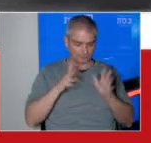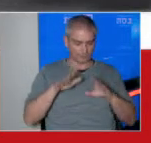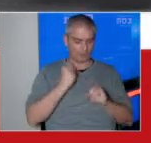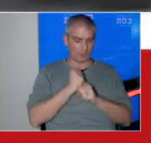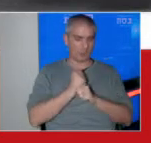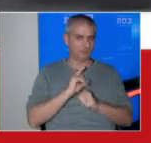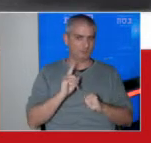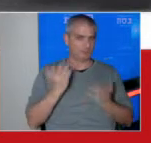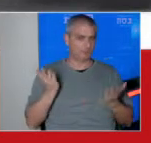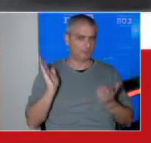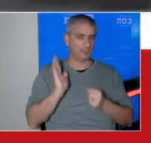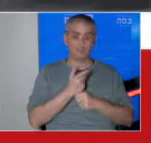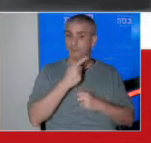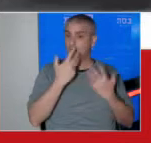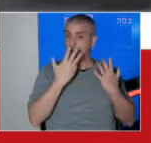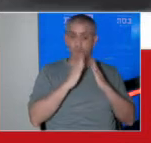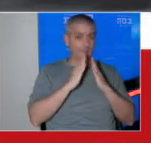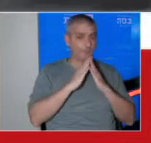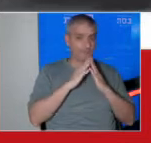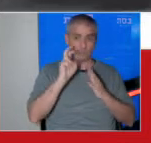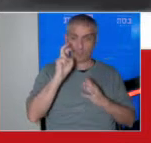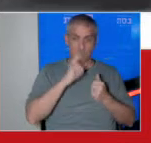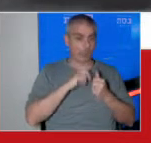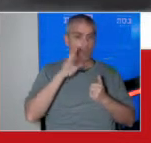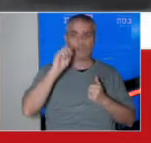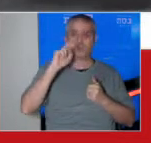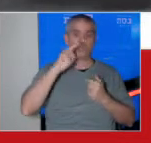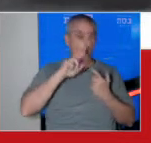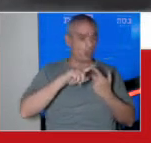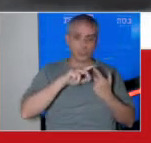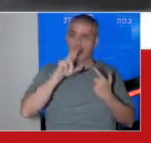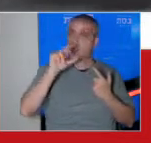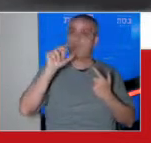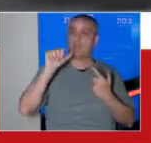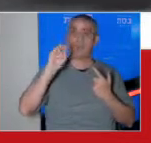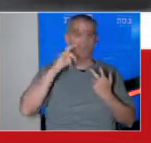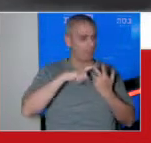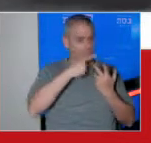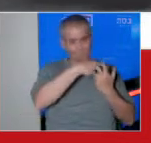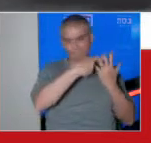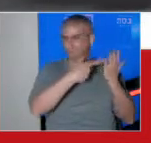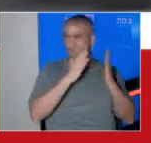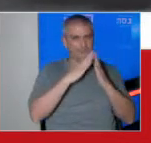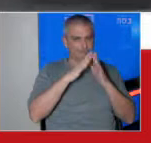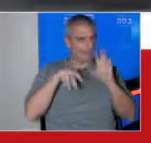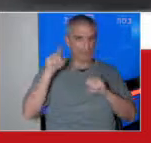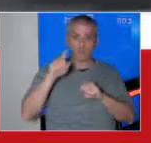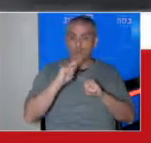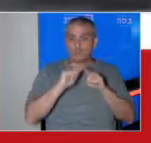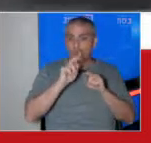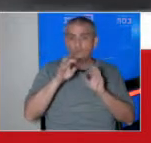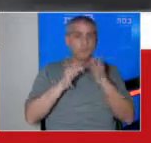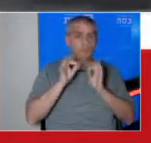הזאת לא פינתה, את תשעת הבתים באופרה, או את מגרון, או את המונה, ולא חסר דוגמאות מפה עד להודעה חדשה, כל מיני